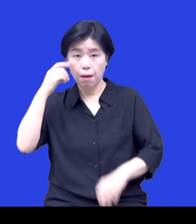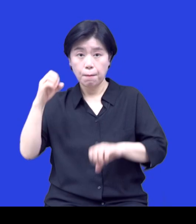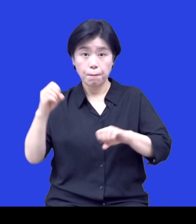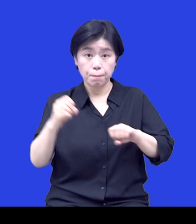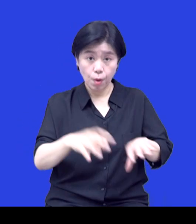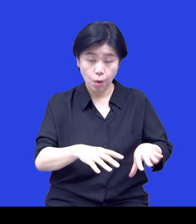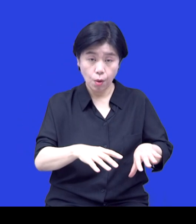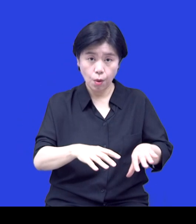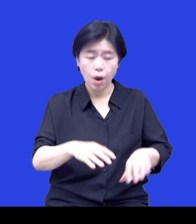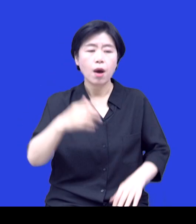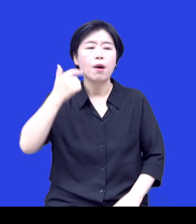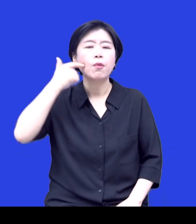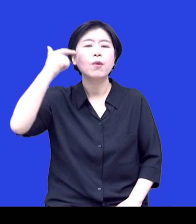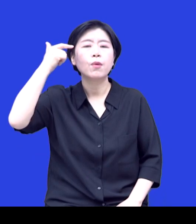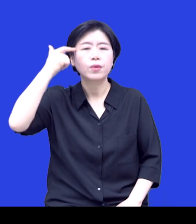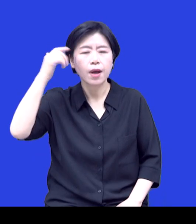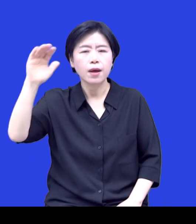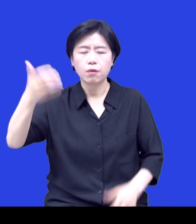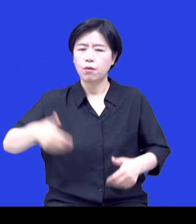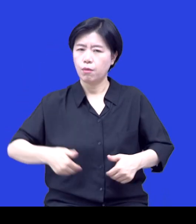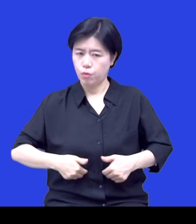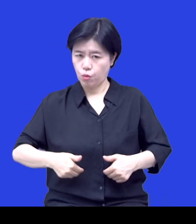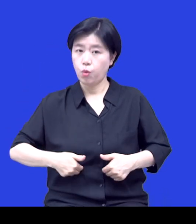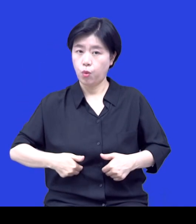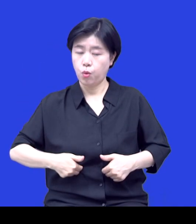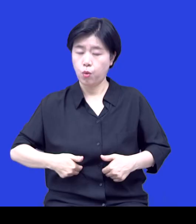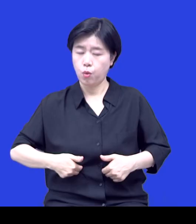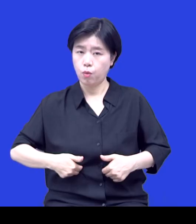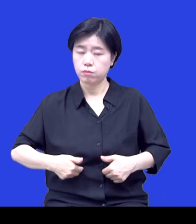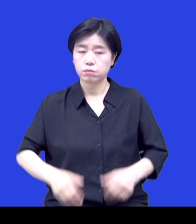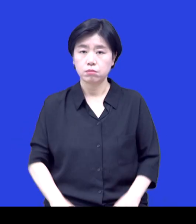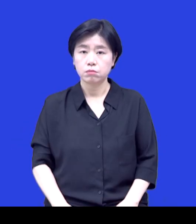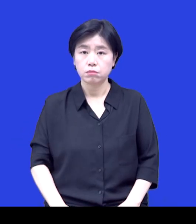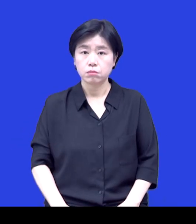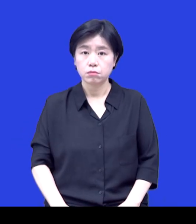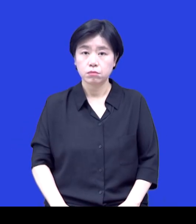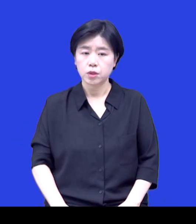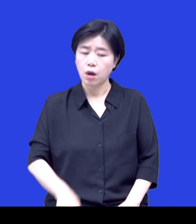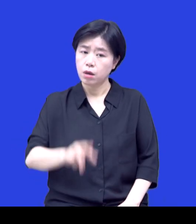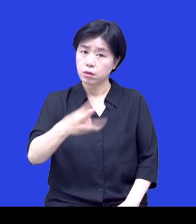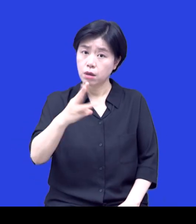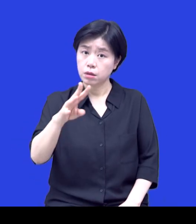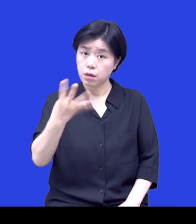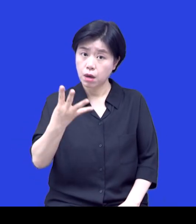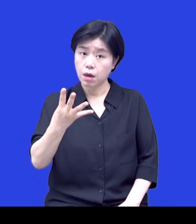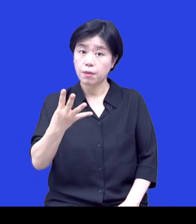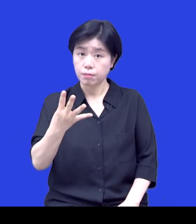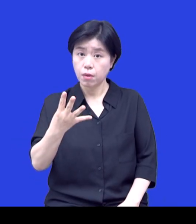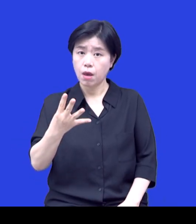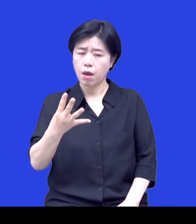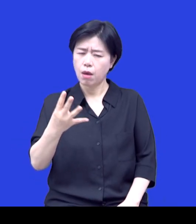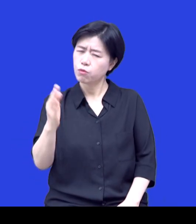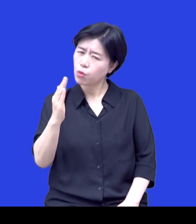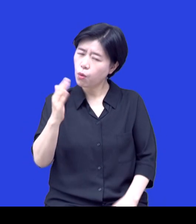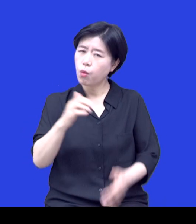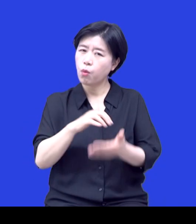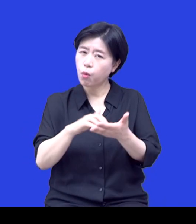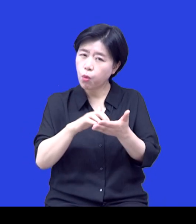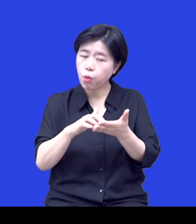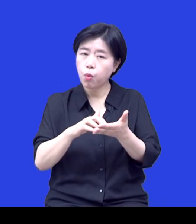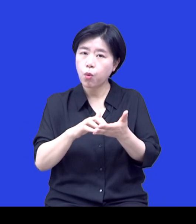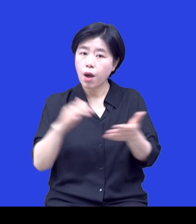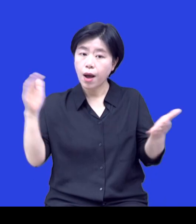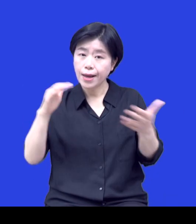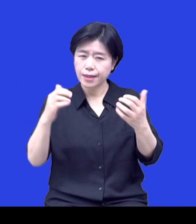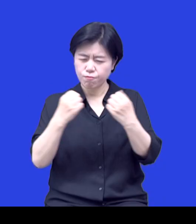그래도 목사가 돼야 될 분 돼야 된다 그러는데 한 300~400명 앉아 있는데 그분이 제가 진행 요원이었거든요. 예.